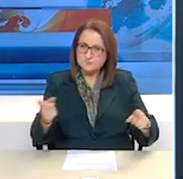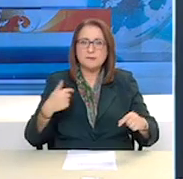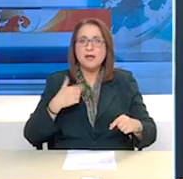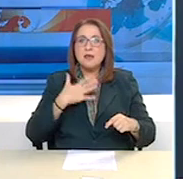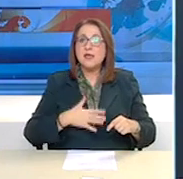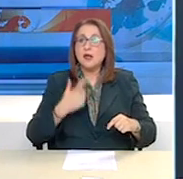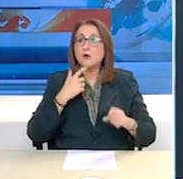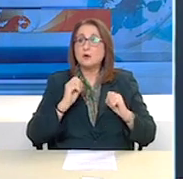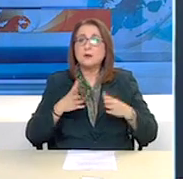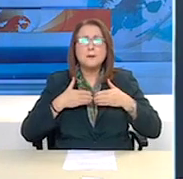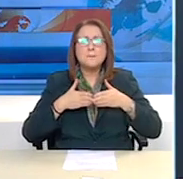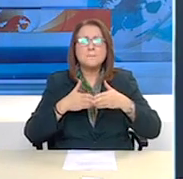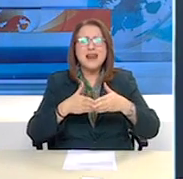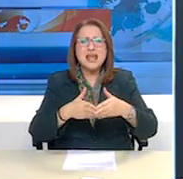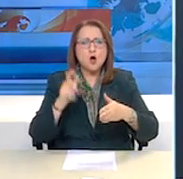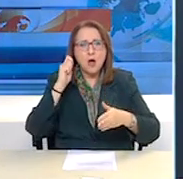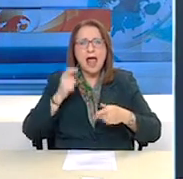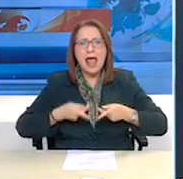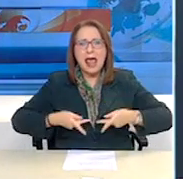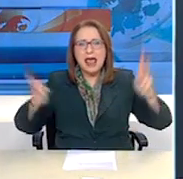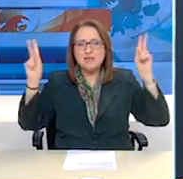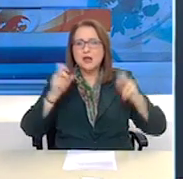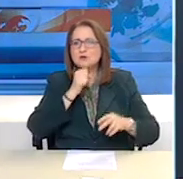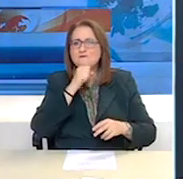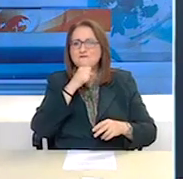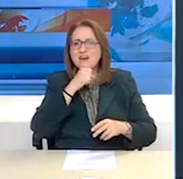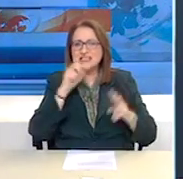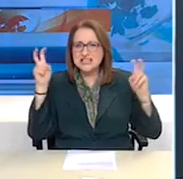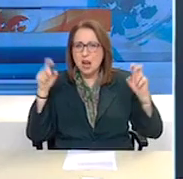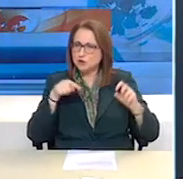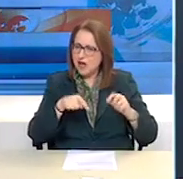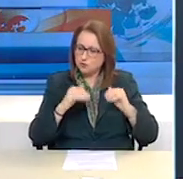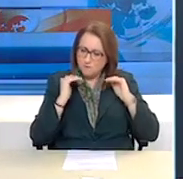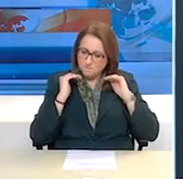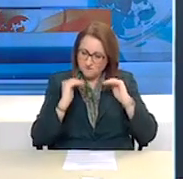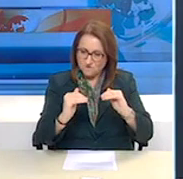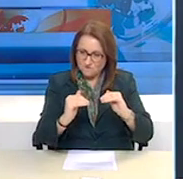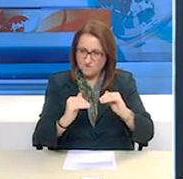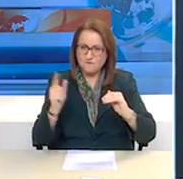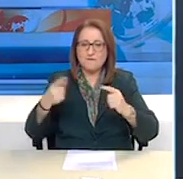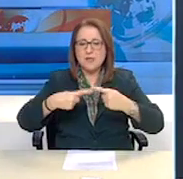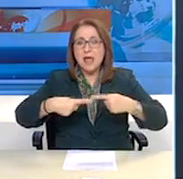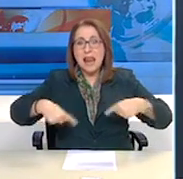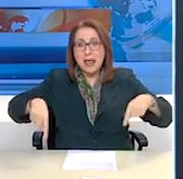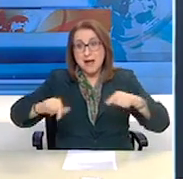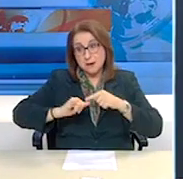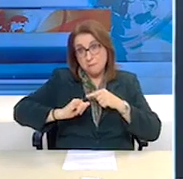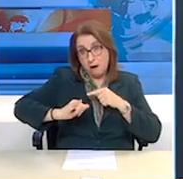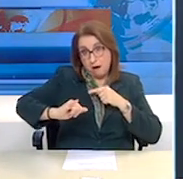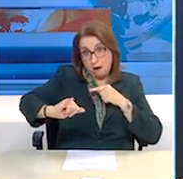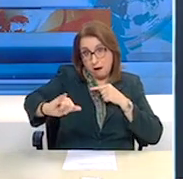ενημερώσω για το επιβατηγό πλοίο Ελευθέριος Βενιζέλος, το οποίο παραμένει αγκυροβολημένο αρόδο έξω από το λιμάνι του